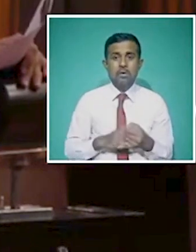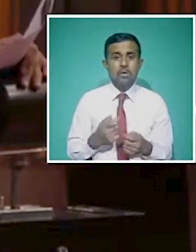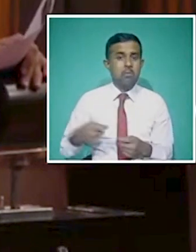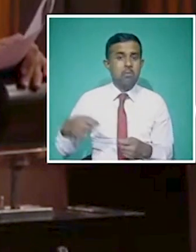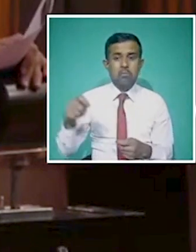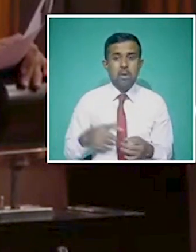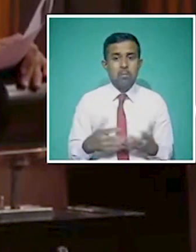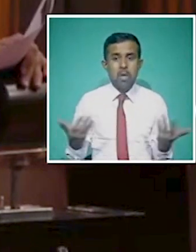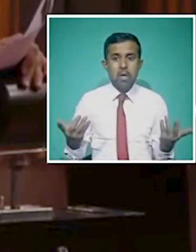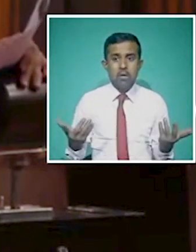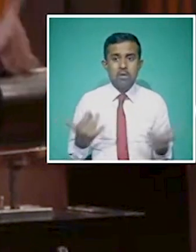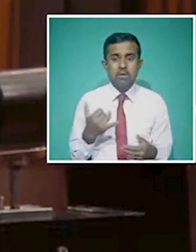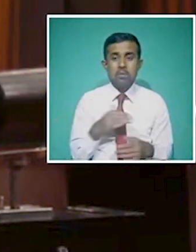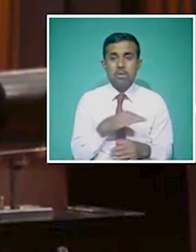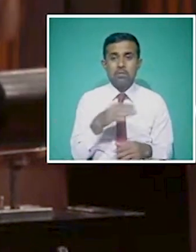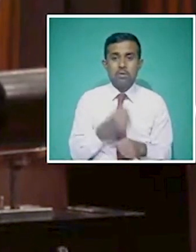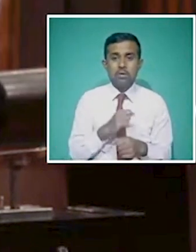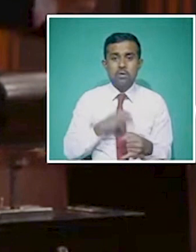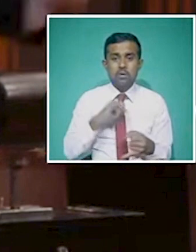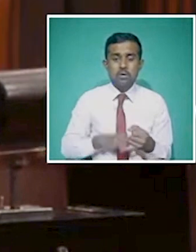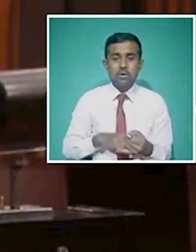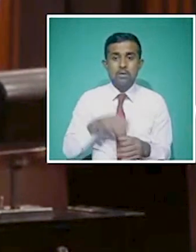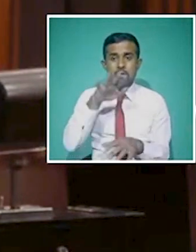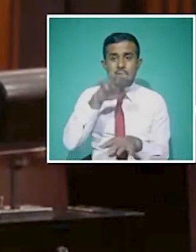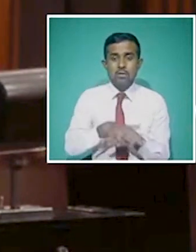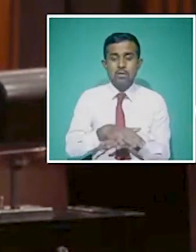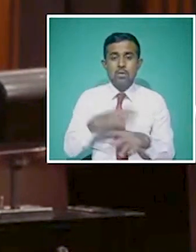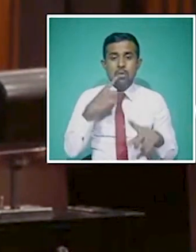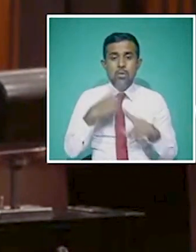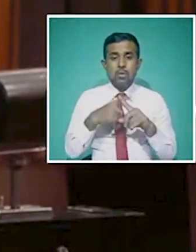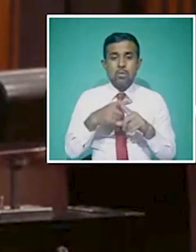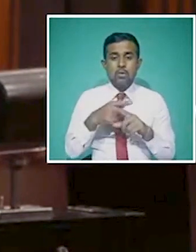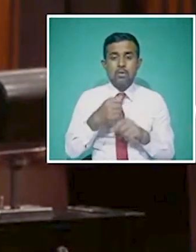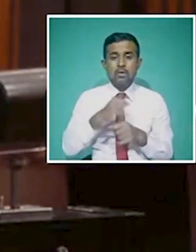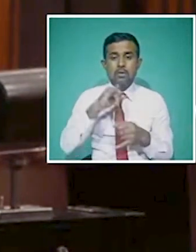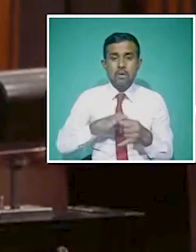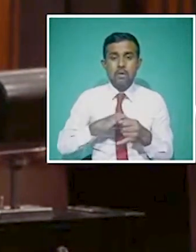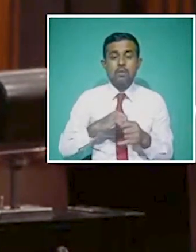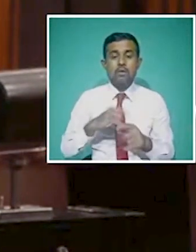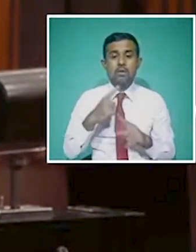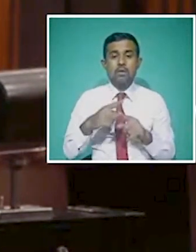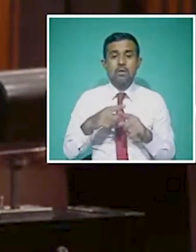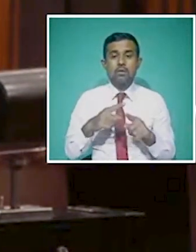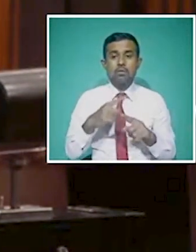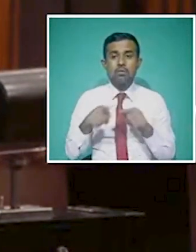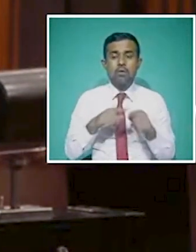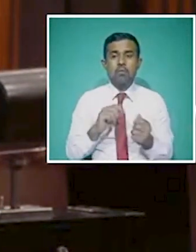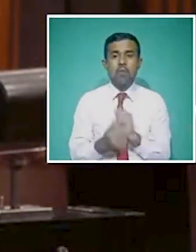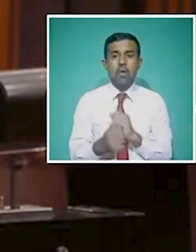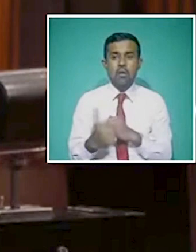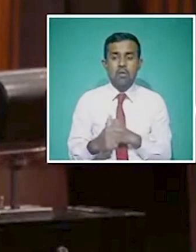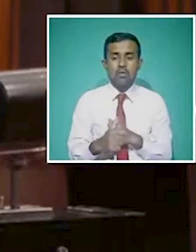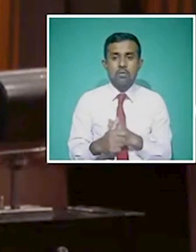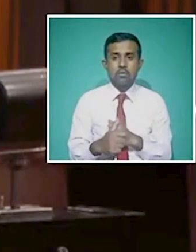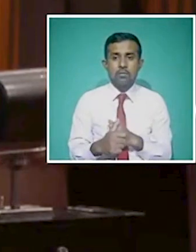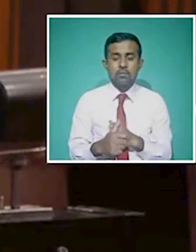දීලා ගන්න බෑ මම දැක්ක සමහර තැන්වල මේ ගෑස් සිලින්ඩරේ උඩ දර දාලා ගෑස් සිලින්ඩරේ ලිපක් බවට පත් කරපු ජනතාව මම දැක්කා ඉතින් අද වෙනතුරු මං